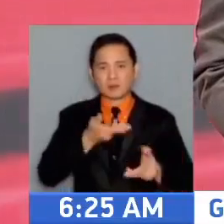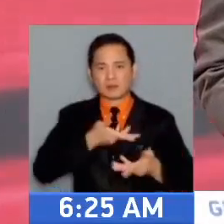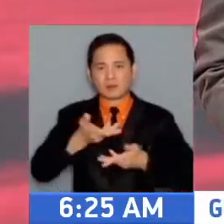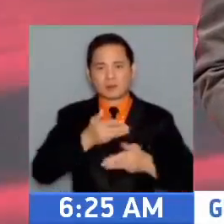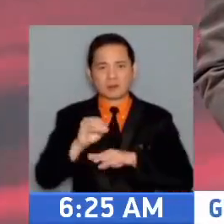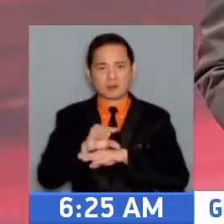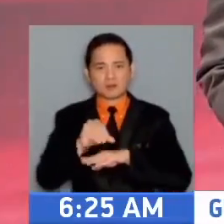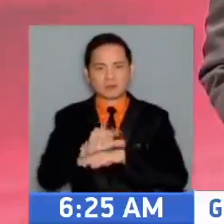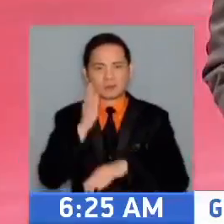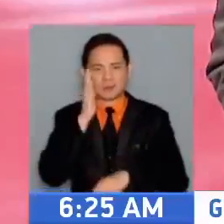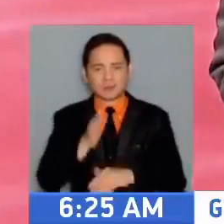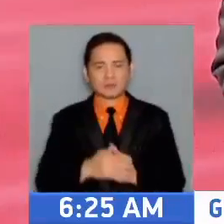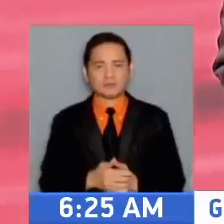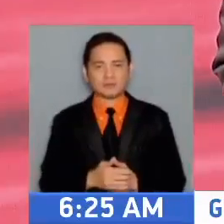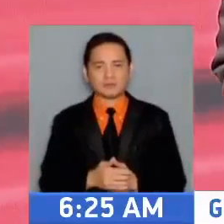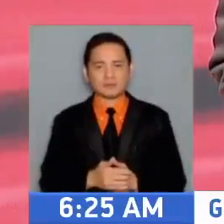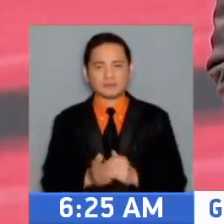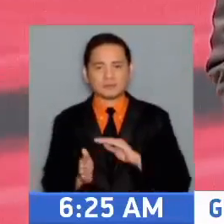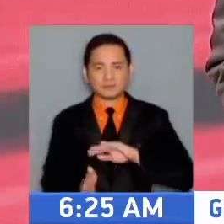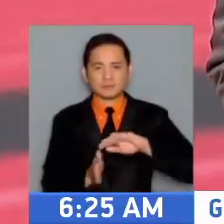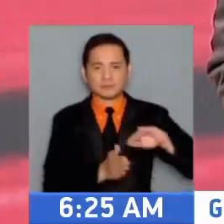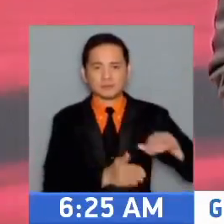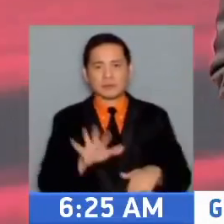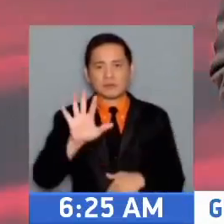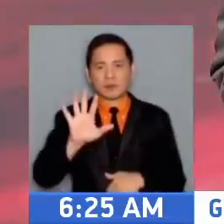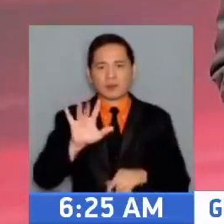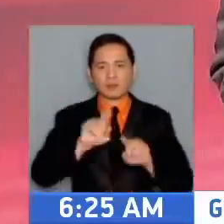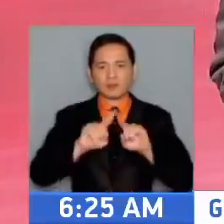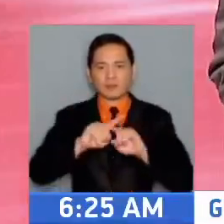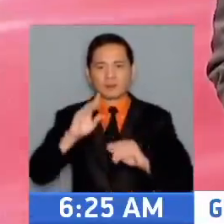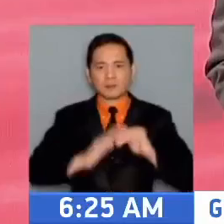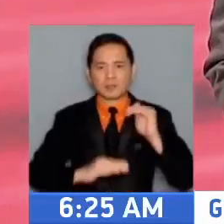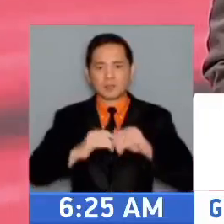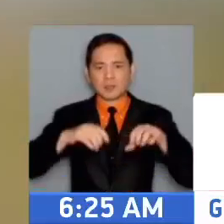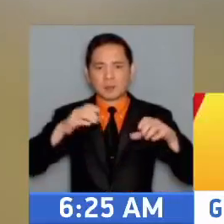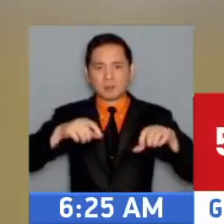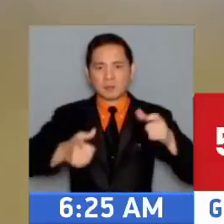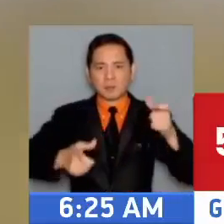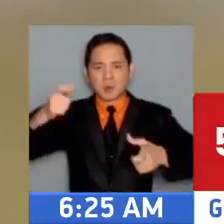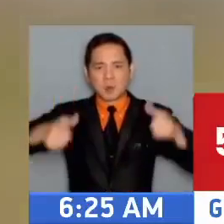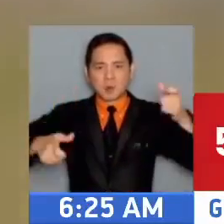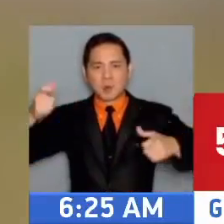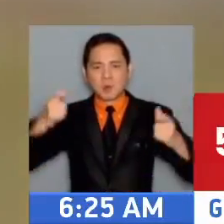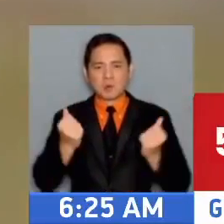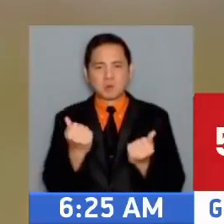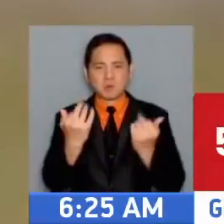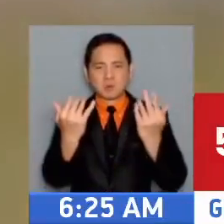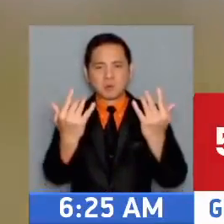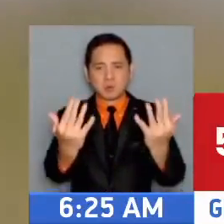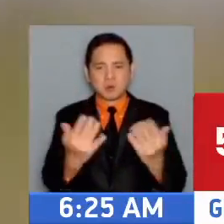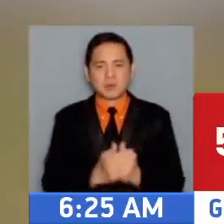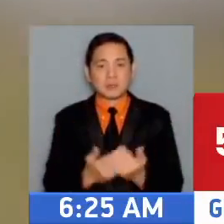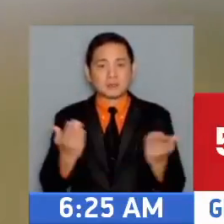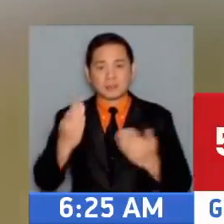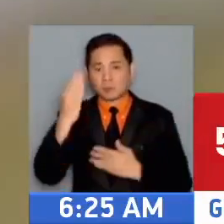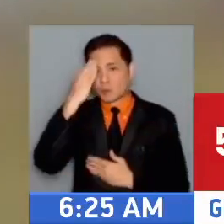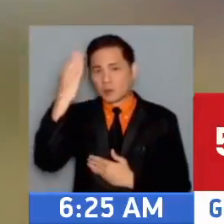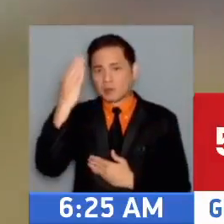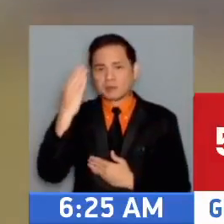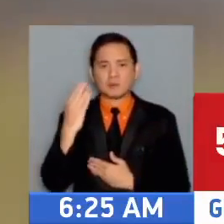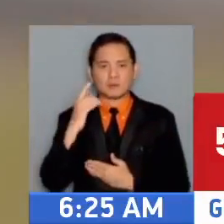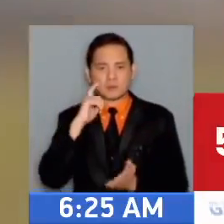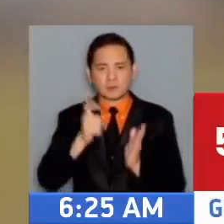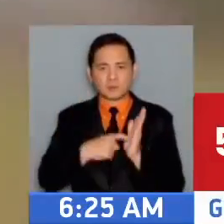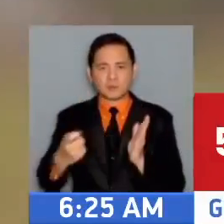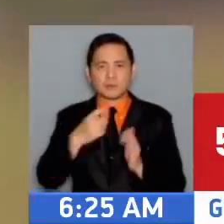Nasunog ang limang gusali sa isang poultry farm sa Angat, Bulacan kahapon. Makapal at maitim ang usok ang makikita sa commercial farm ng broiler